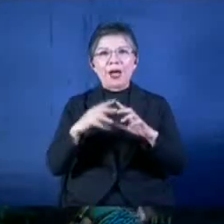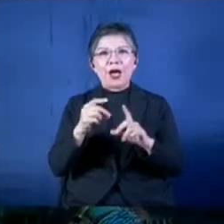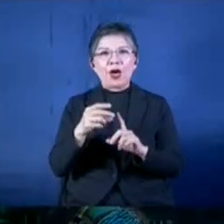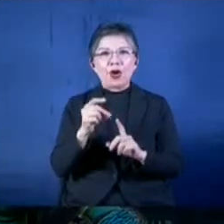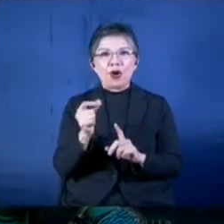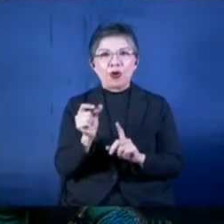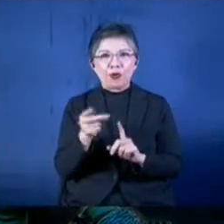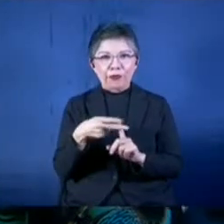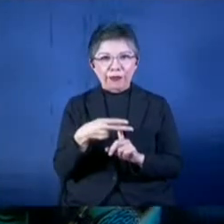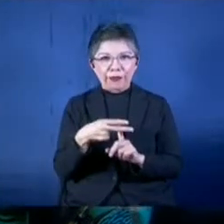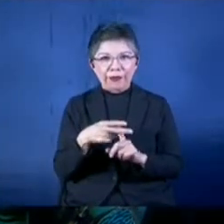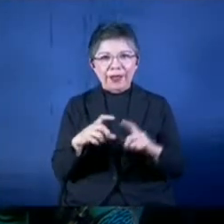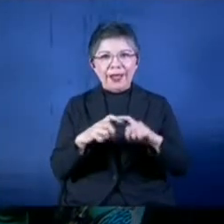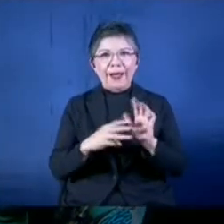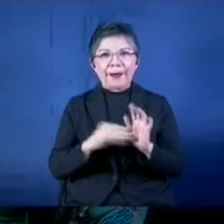Mohon tenang.